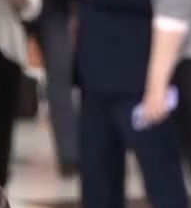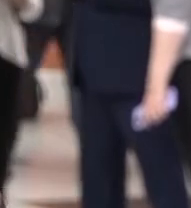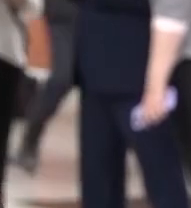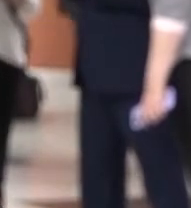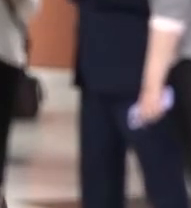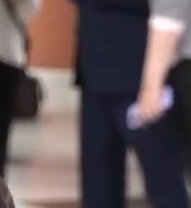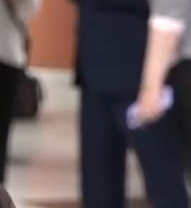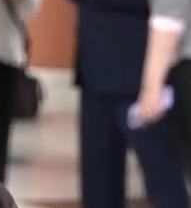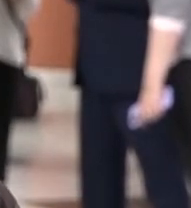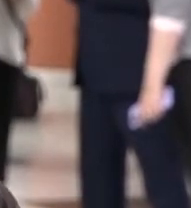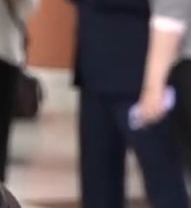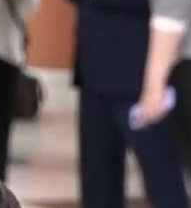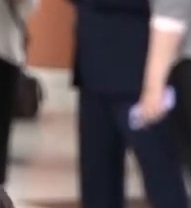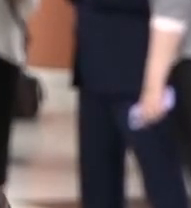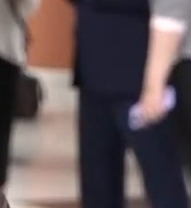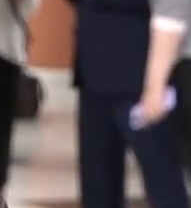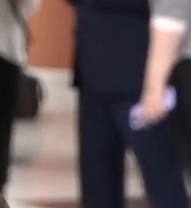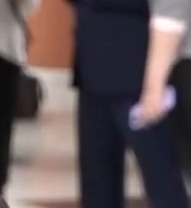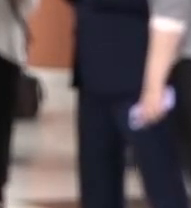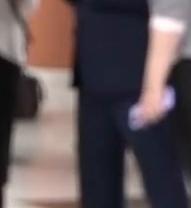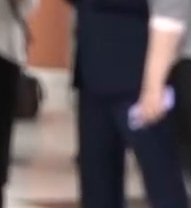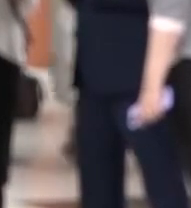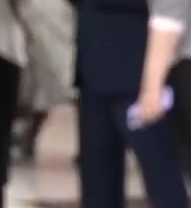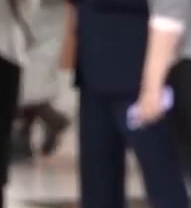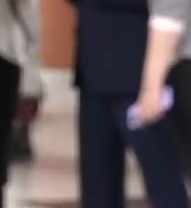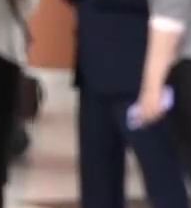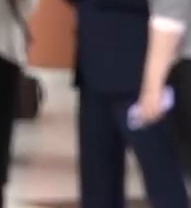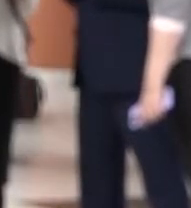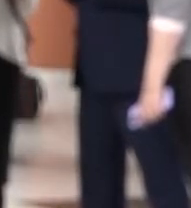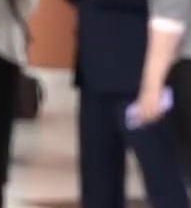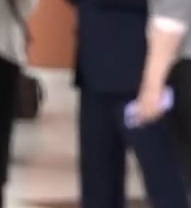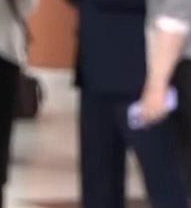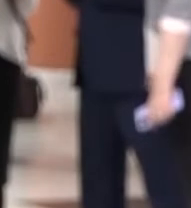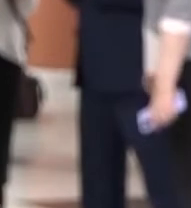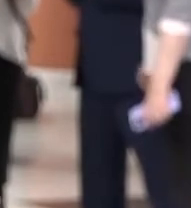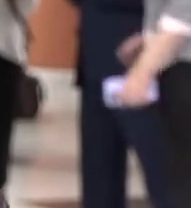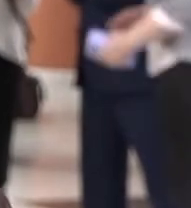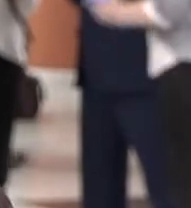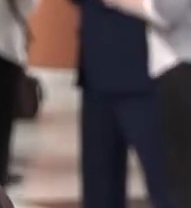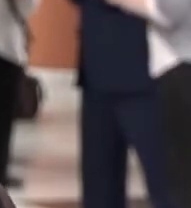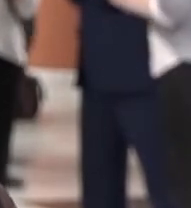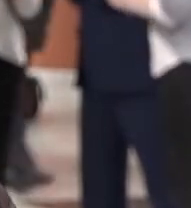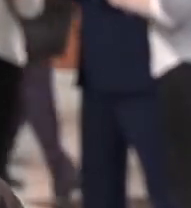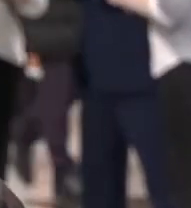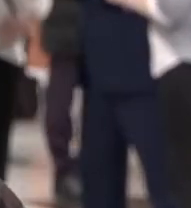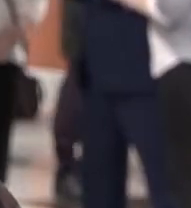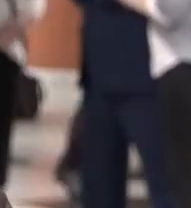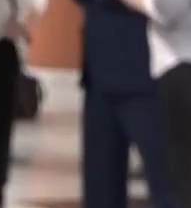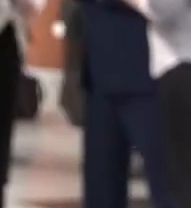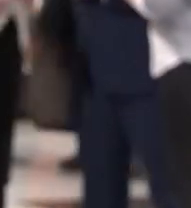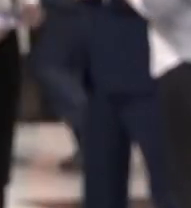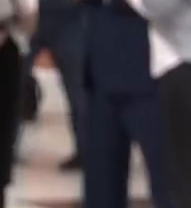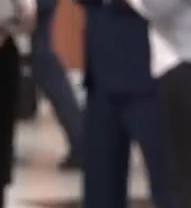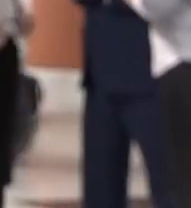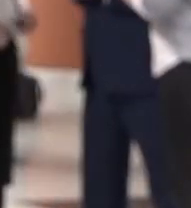важно, чтобы врачи были, важно, чтобы было удобно получить медицинскую помощь, чтобы за тем, что можно получить без осмотра врача,